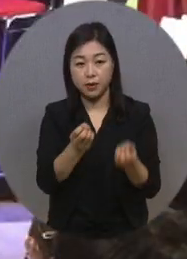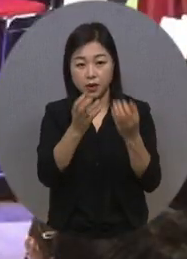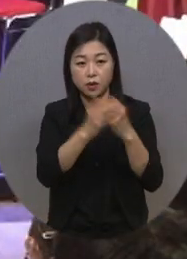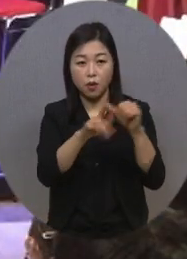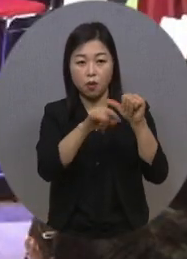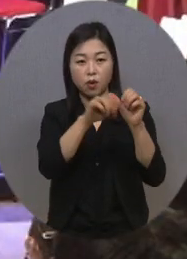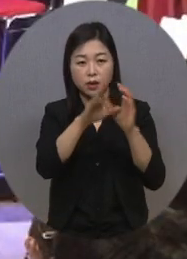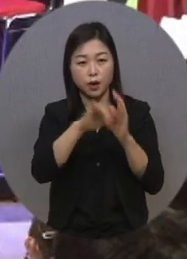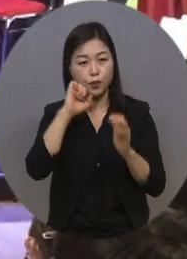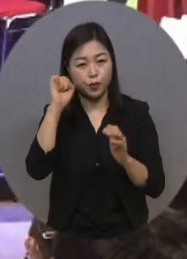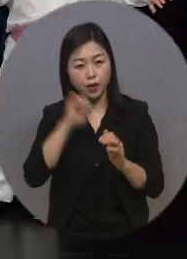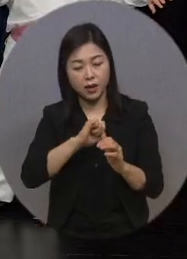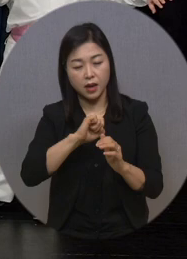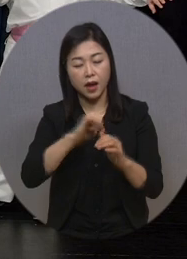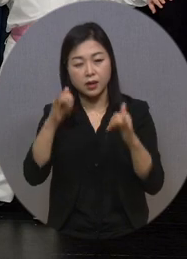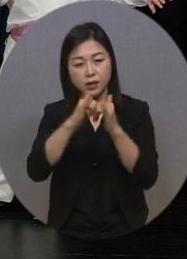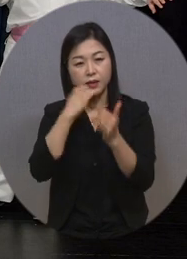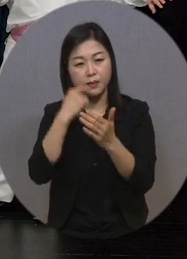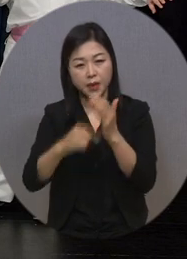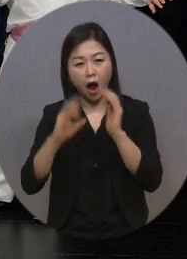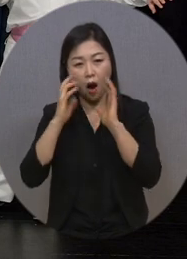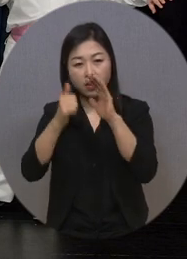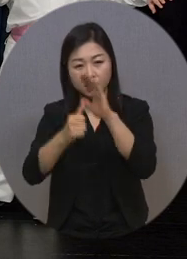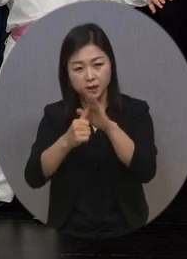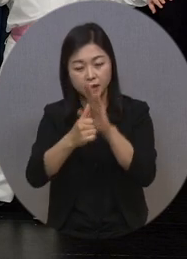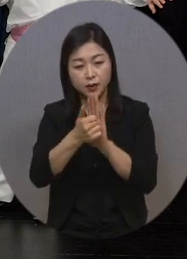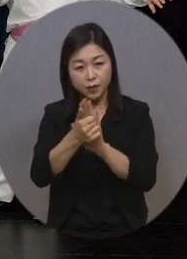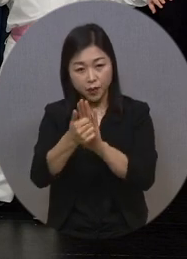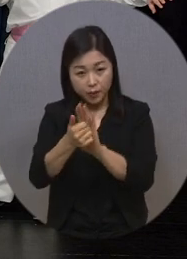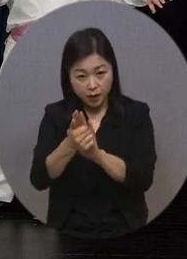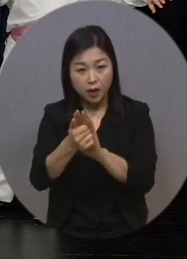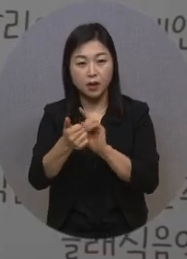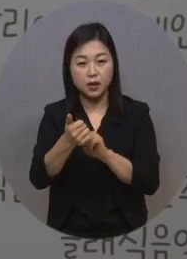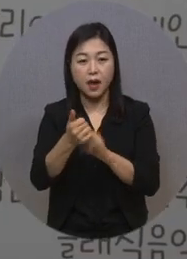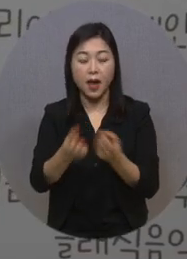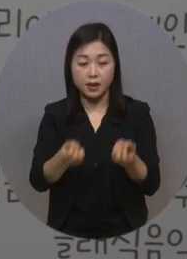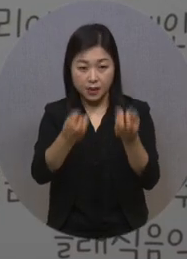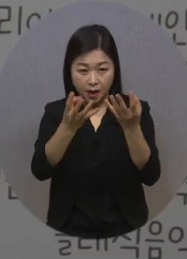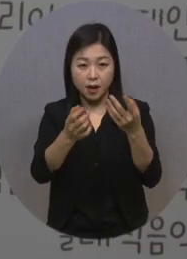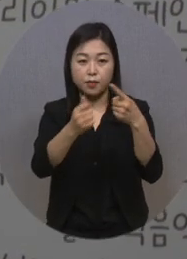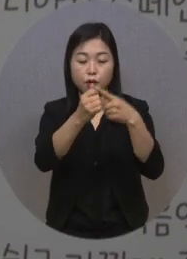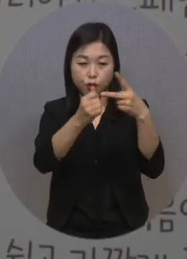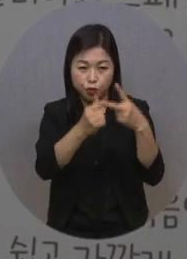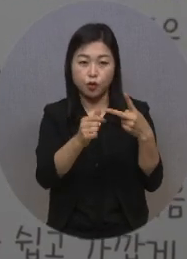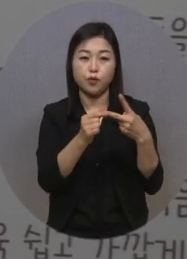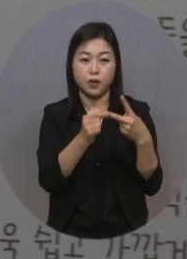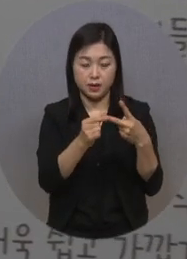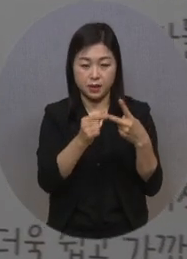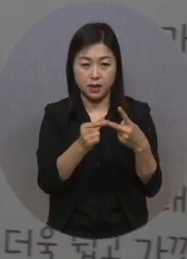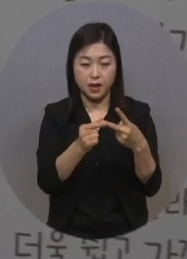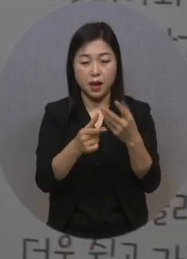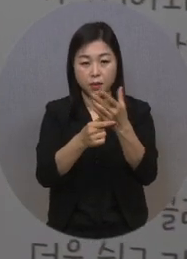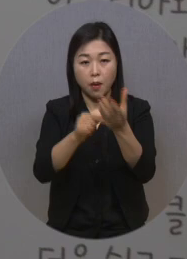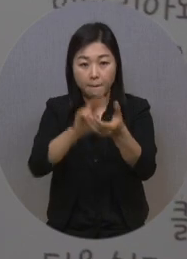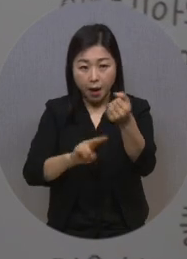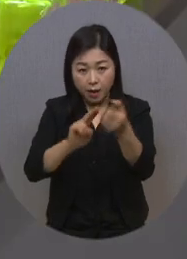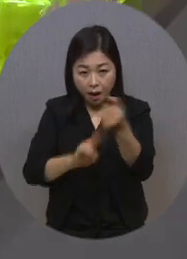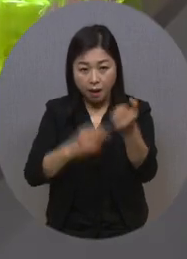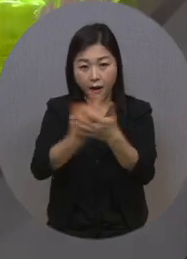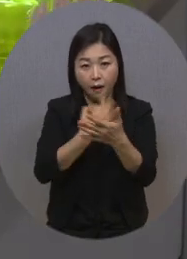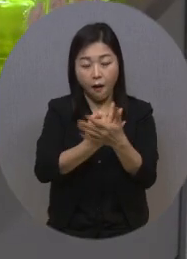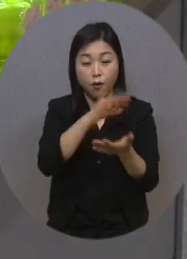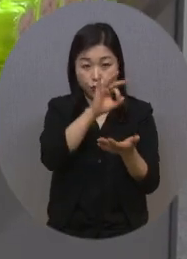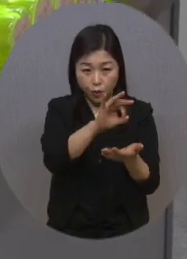우크라이나 전쟁 피해 어린이 돕기 동료 콘서트에 이어 두 번째 자선활동으로 티켓 수익금 전액을